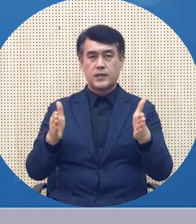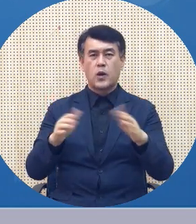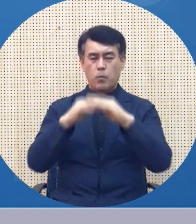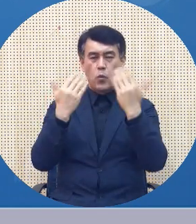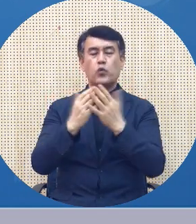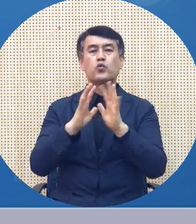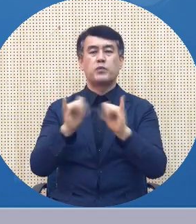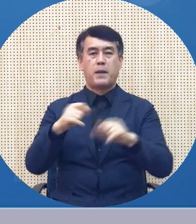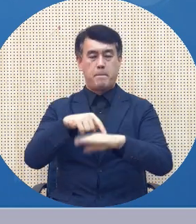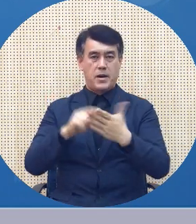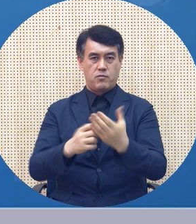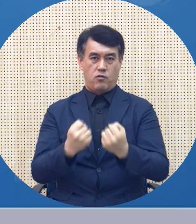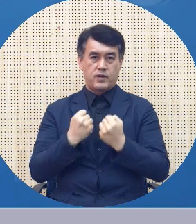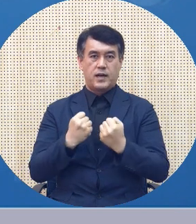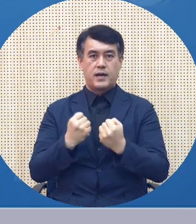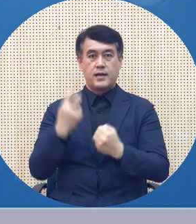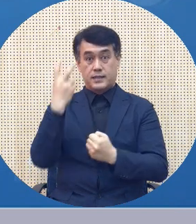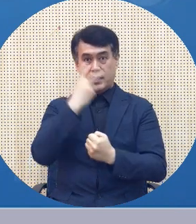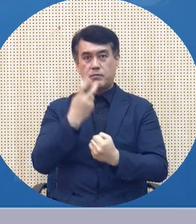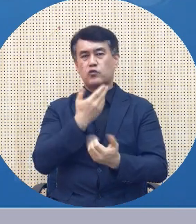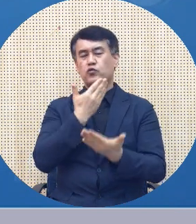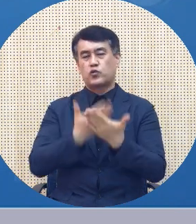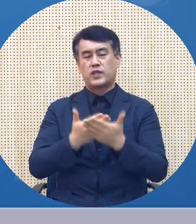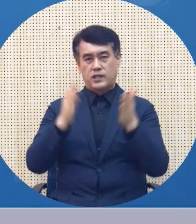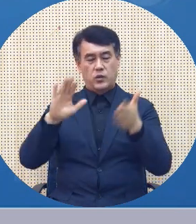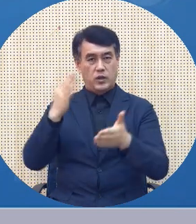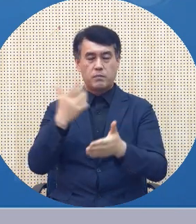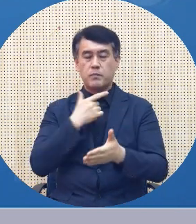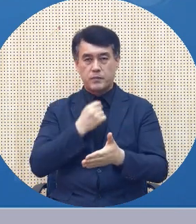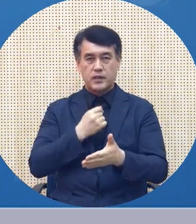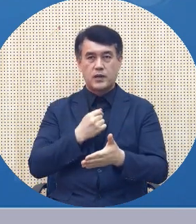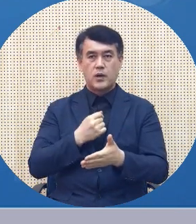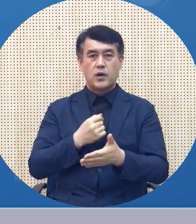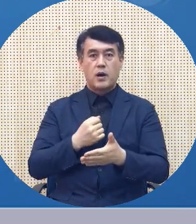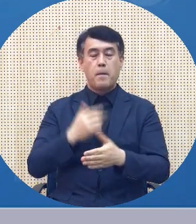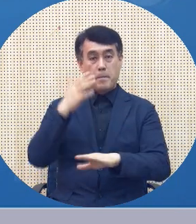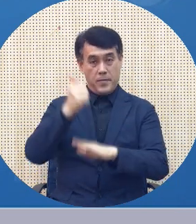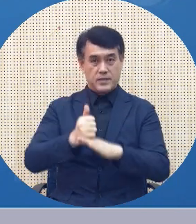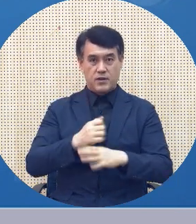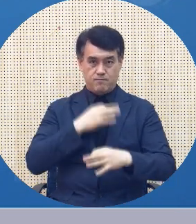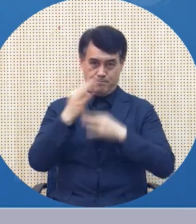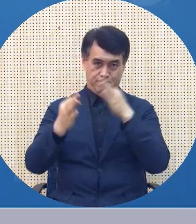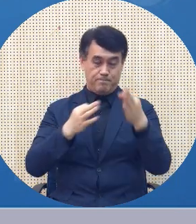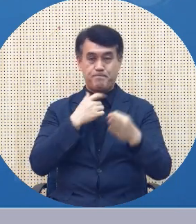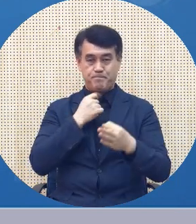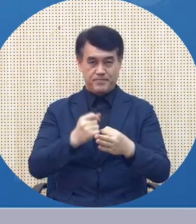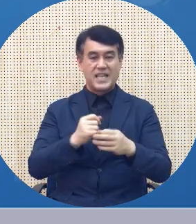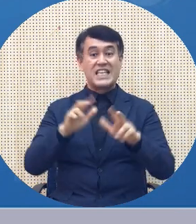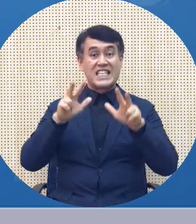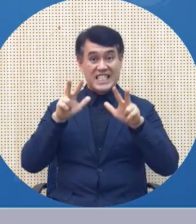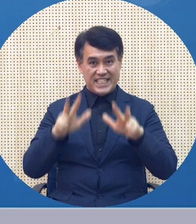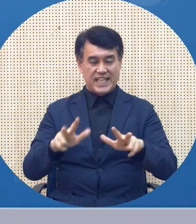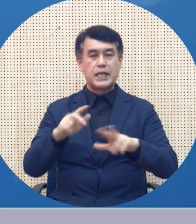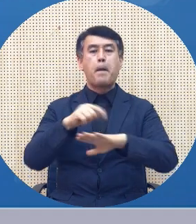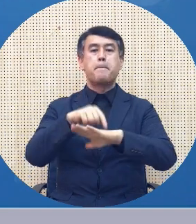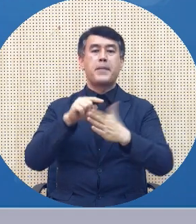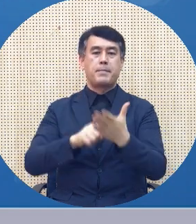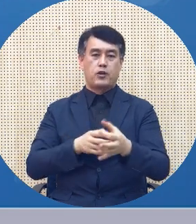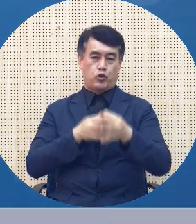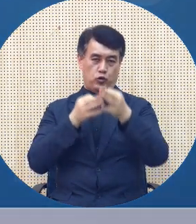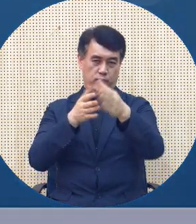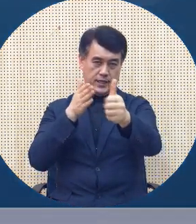살피는 유용한 기간이 되길 바랍니다. 마지막으로 홍보주간 슬로건을 외치며 마무리하겠습니다. 이제는 마음에